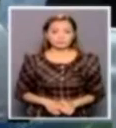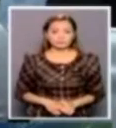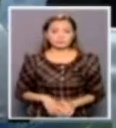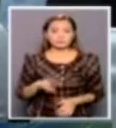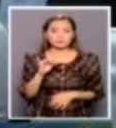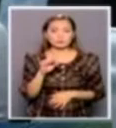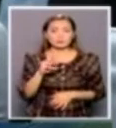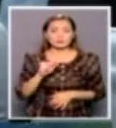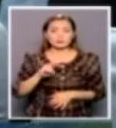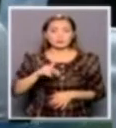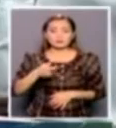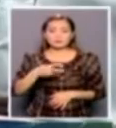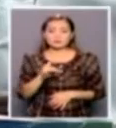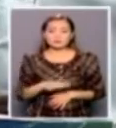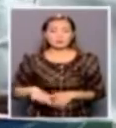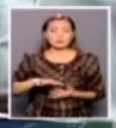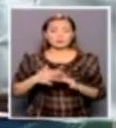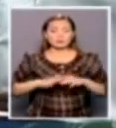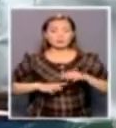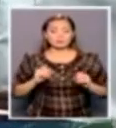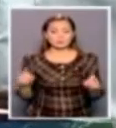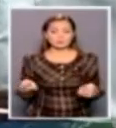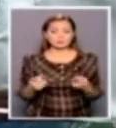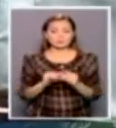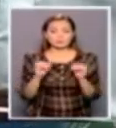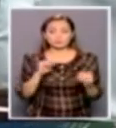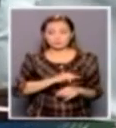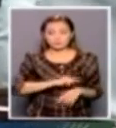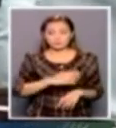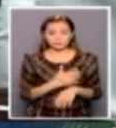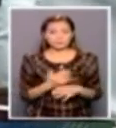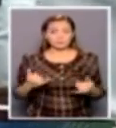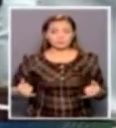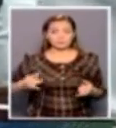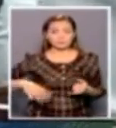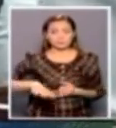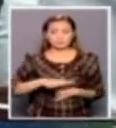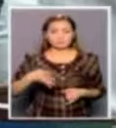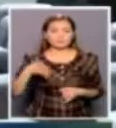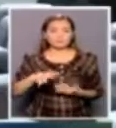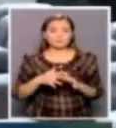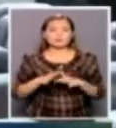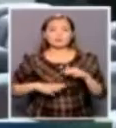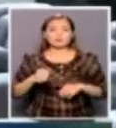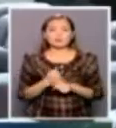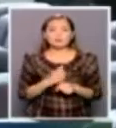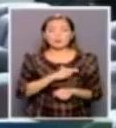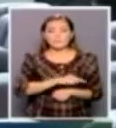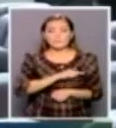Құрманғаз ауданы елдің ауыл шаруашылығы саласының дамуына елеулі үлес қосып отыр. Бүгінде елді мекенде 4 ауыл шаруашылық